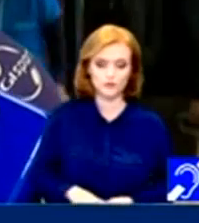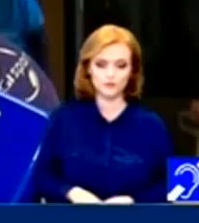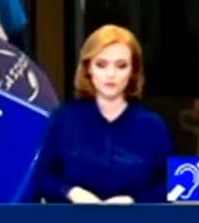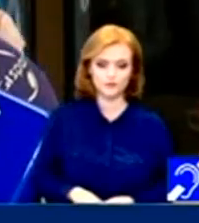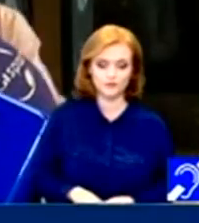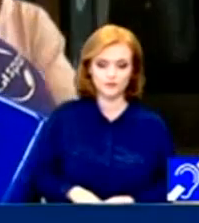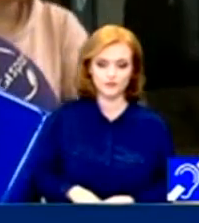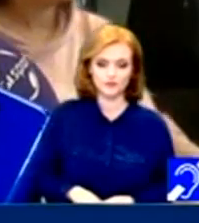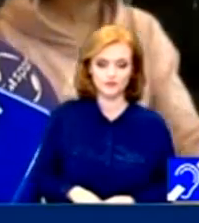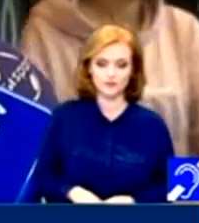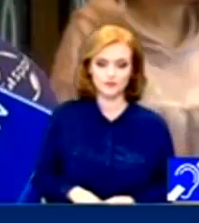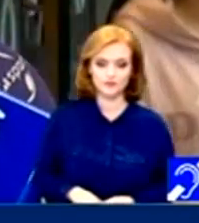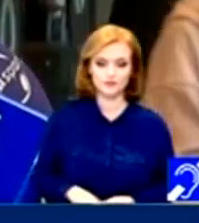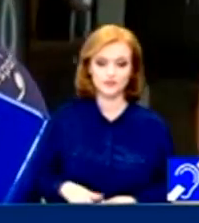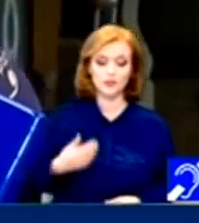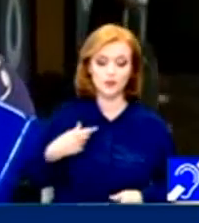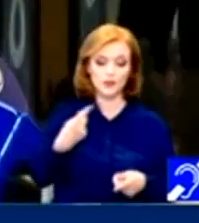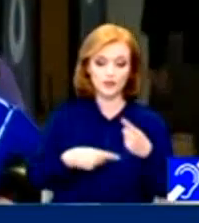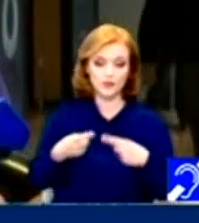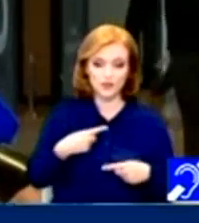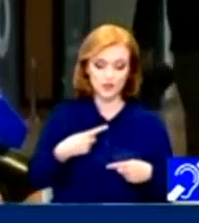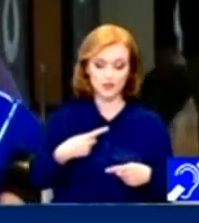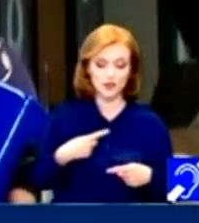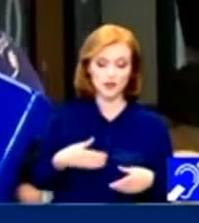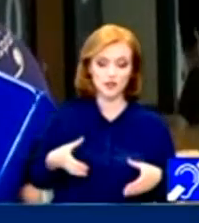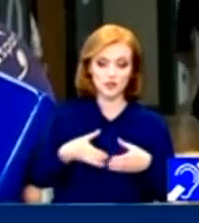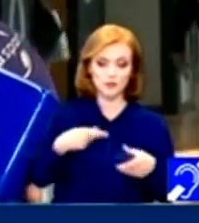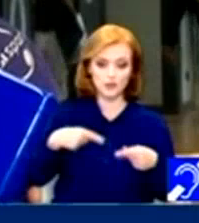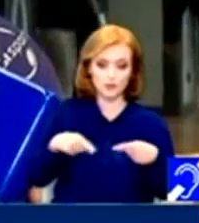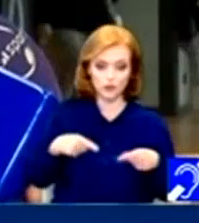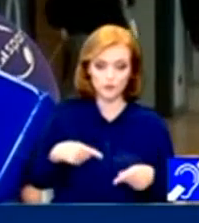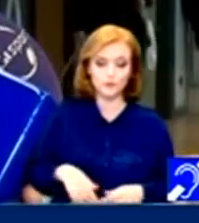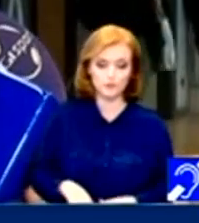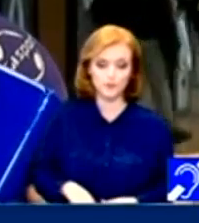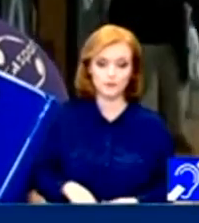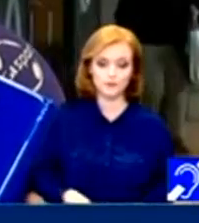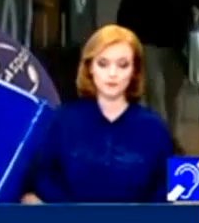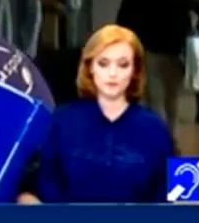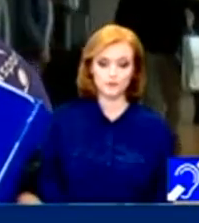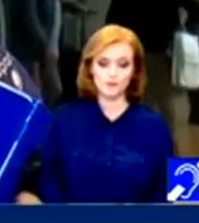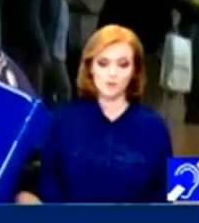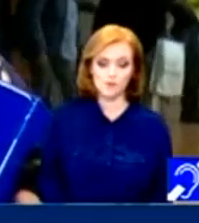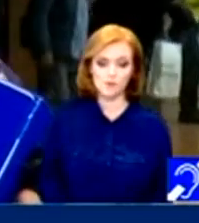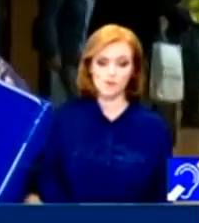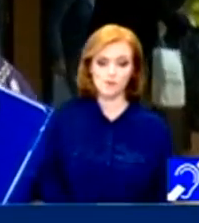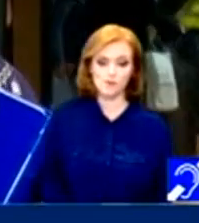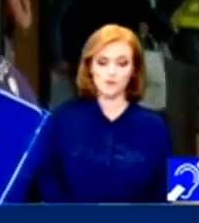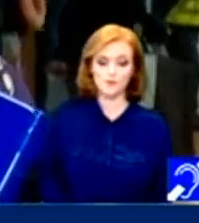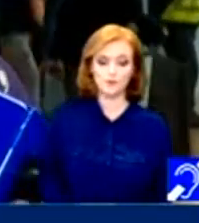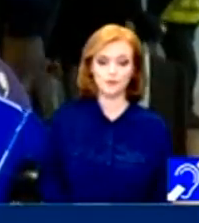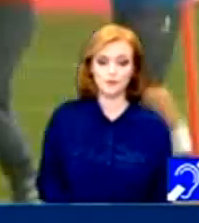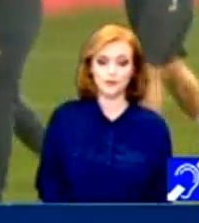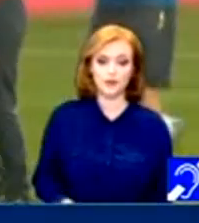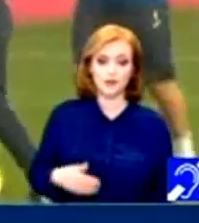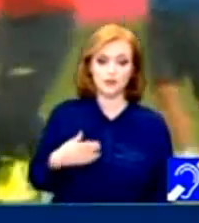națională, pentru că atât eu cât și Mitrița, cel puțin după meciul din Suedia, toată lumea critica selecția pentru că venim din campionatele de